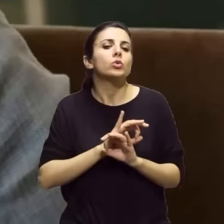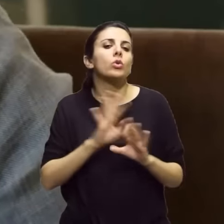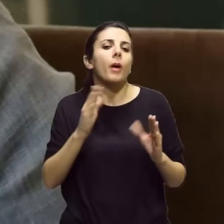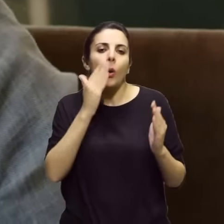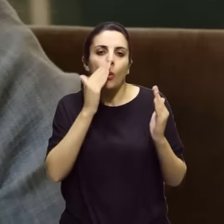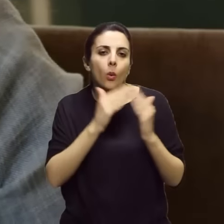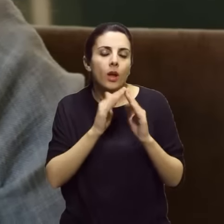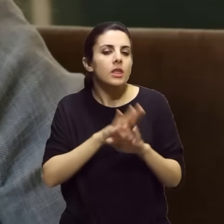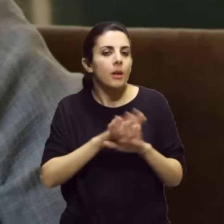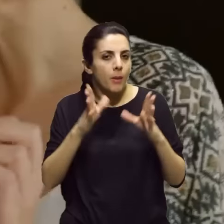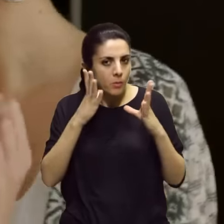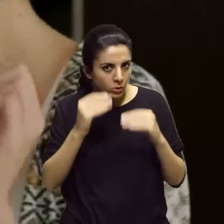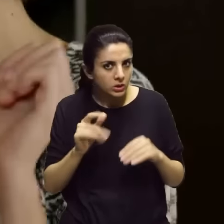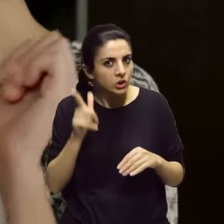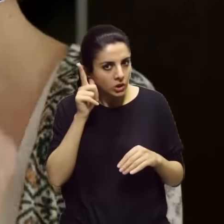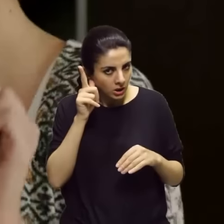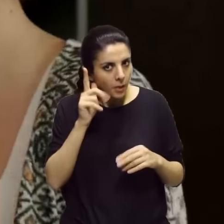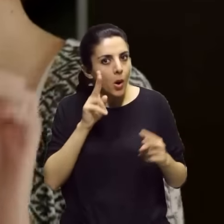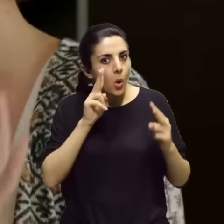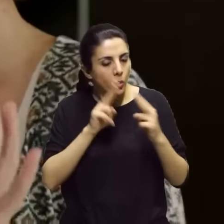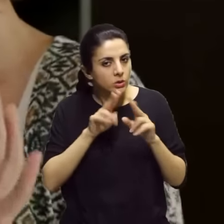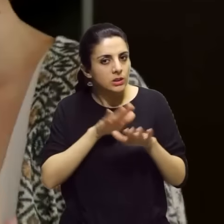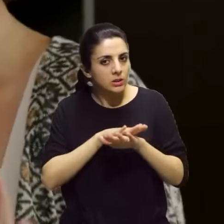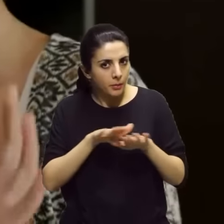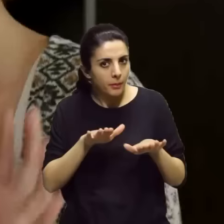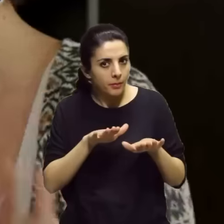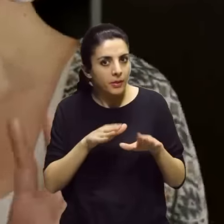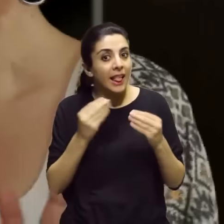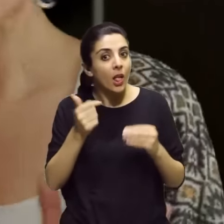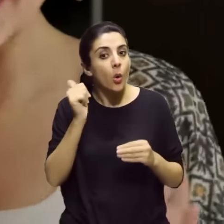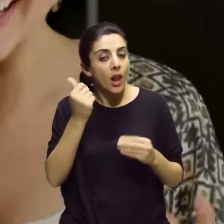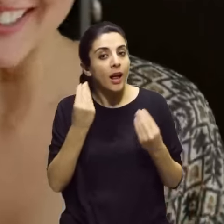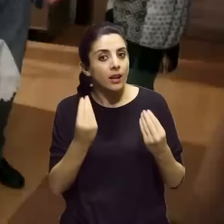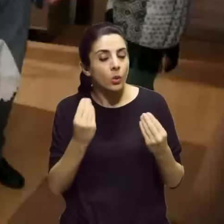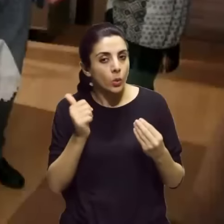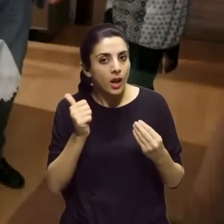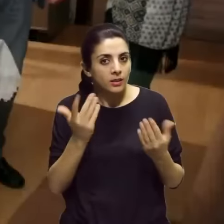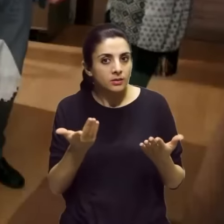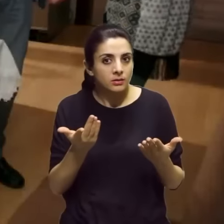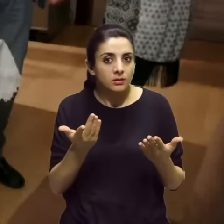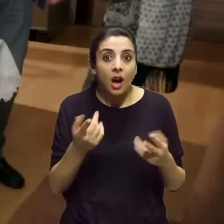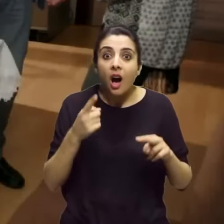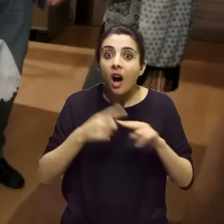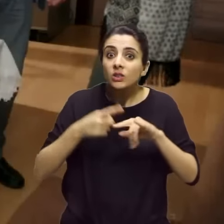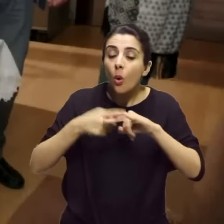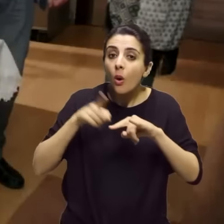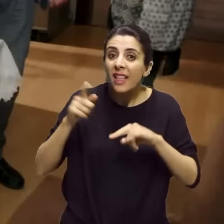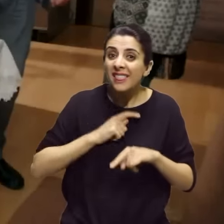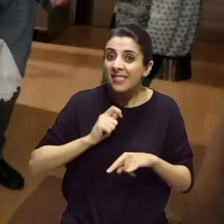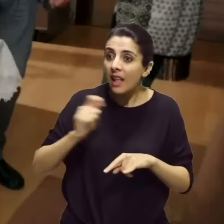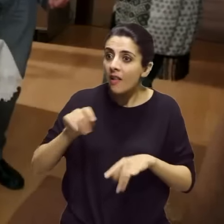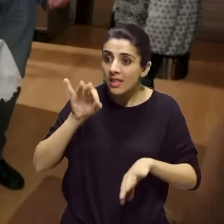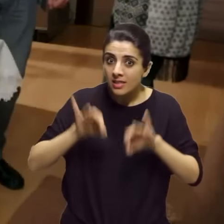mükemmel çarşamba. Tamam. Çarşamba günü görüşmek üzere. İyi günler, iyi günler. Akasyalar Holding